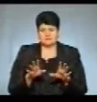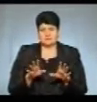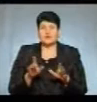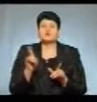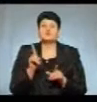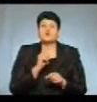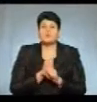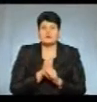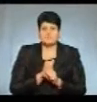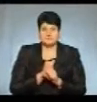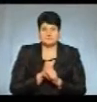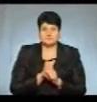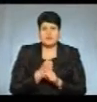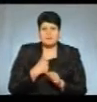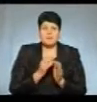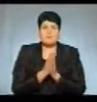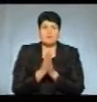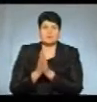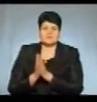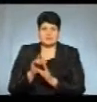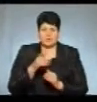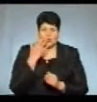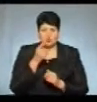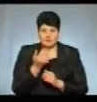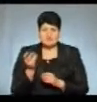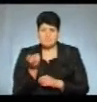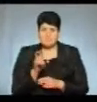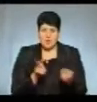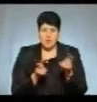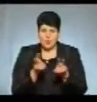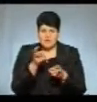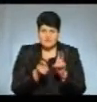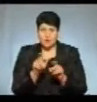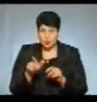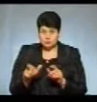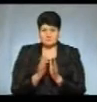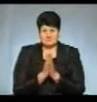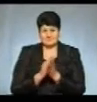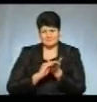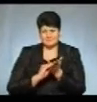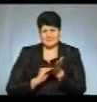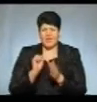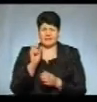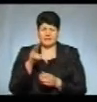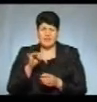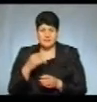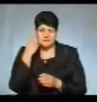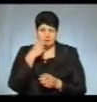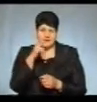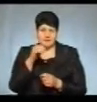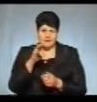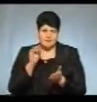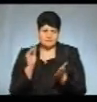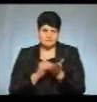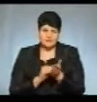Що робити? Я би просила людей, коли до вас приходять люди з проханням заповнити якусь анкету або надати персональні дані,